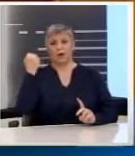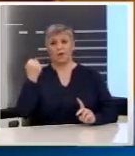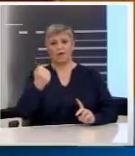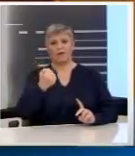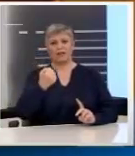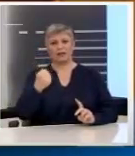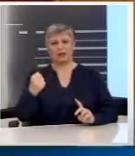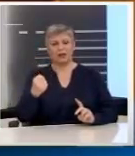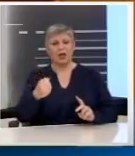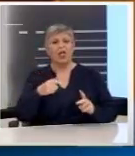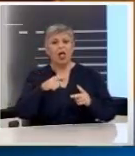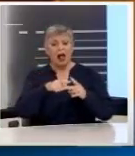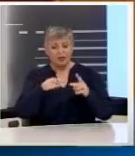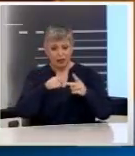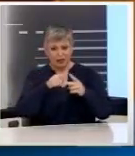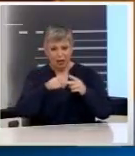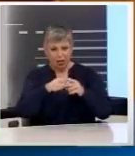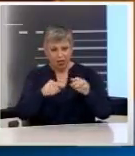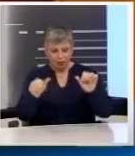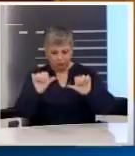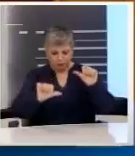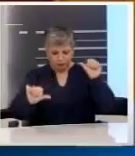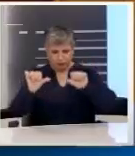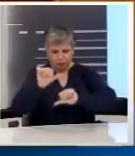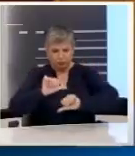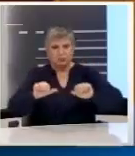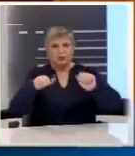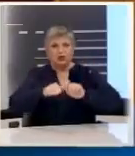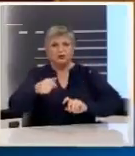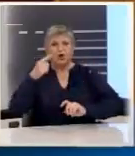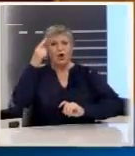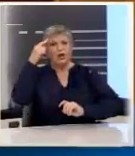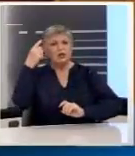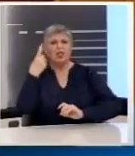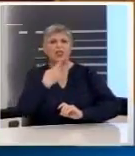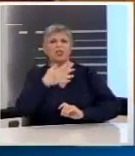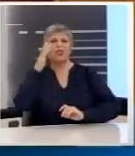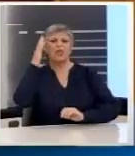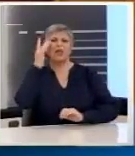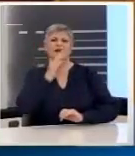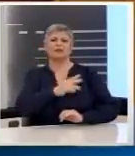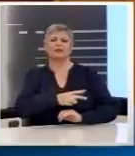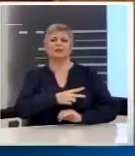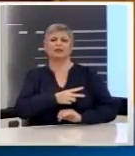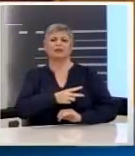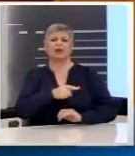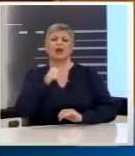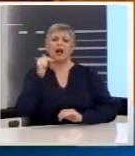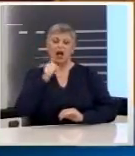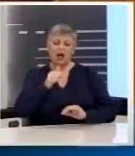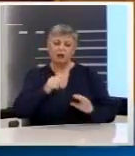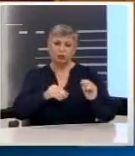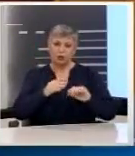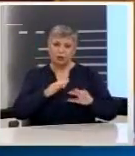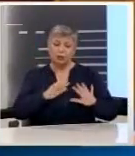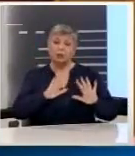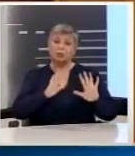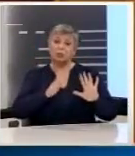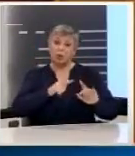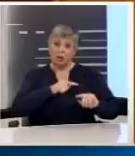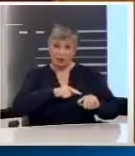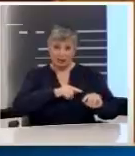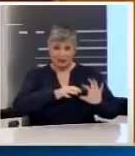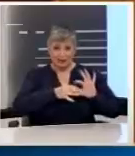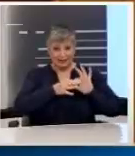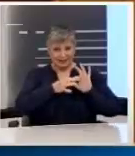είναι η ιδεολογία σας. Αυτό είναι το μείγμα της πολιτικής σας. Μακάρι λοιπόν για μας να